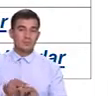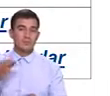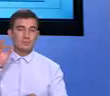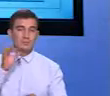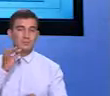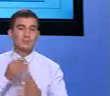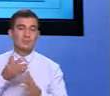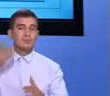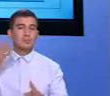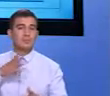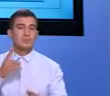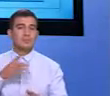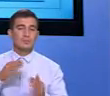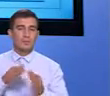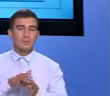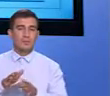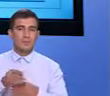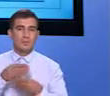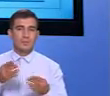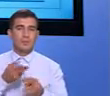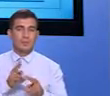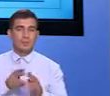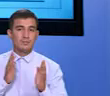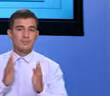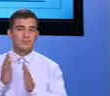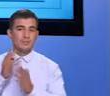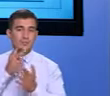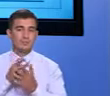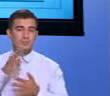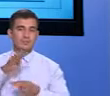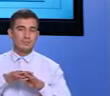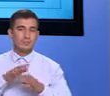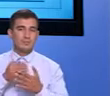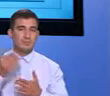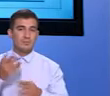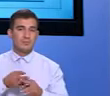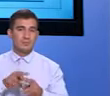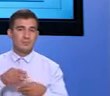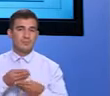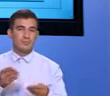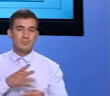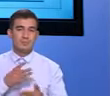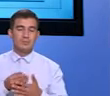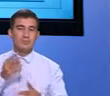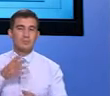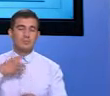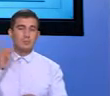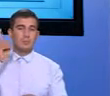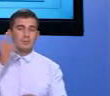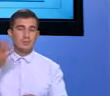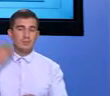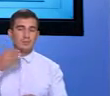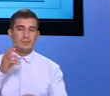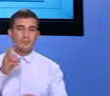Oldingi darsimizda sizga quyidagi jadval berilgan edi. Ya'ni savol bo'yicha qadimgi Xorazm tarixiga